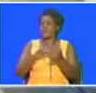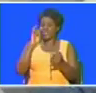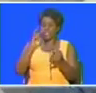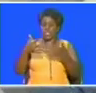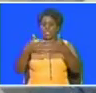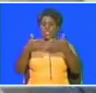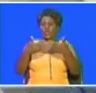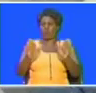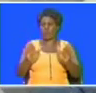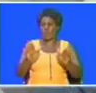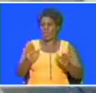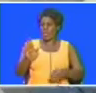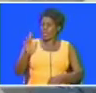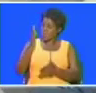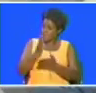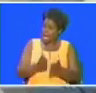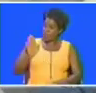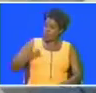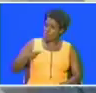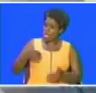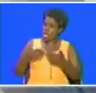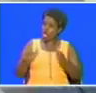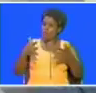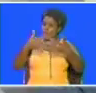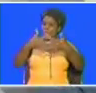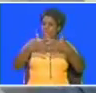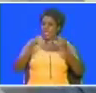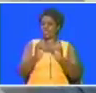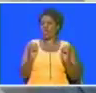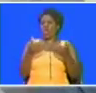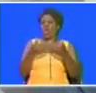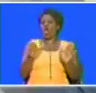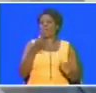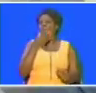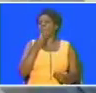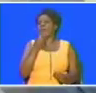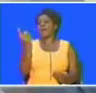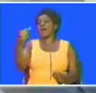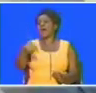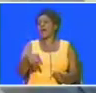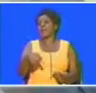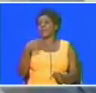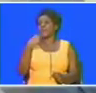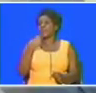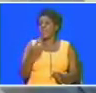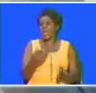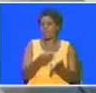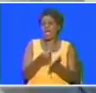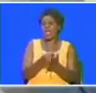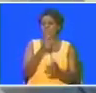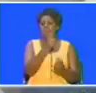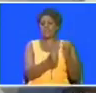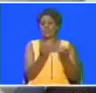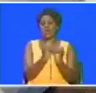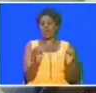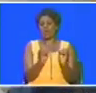Kuna wanawake hata mume hafunguliwi gate akitoka. Unamwambia house girl, nenda kafungulie babake nani gate anatoka. Hebu mwambie hivi, hakuna pesa ya maziwa, hakuna pesa ya